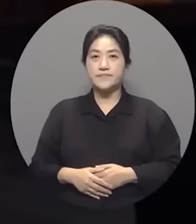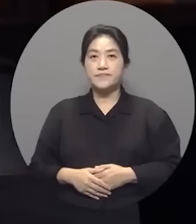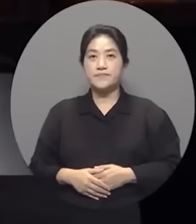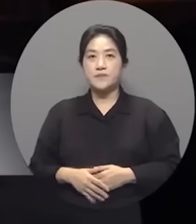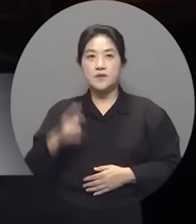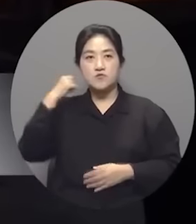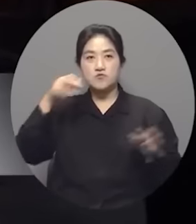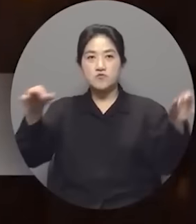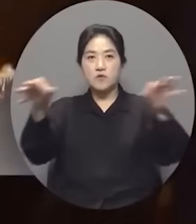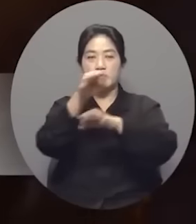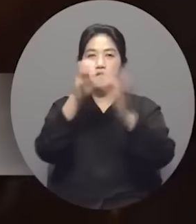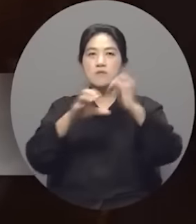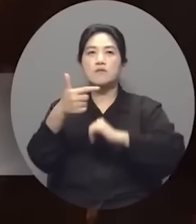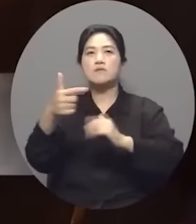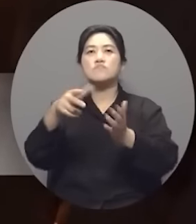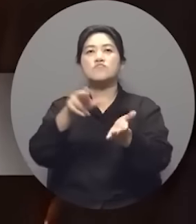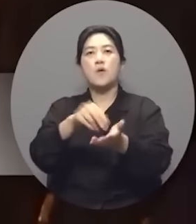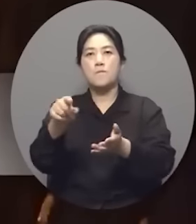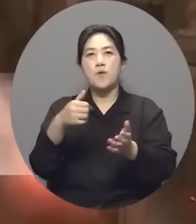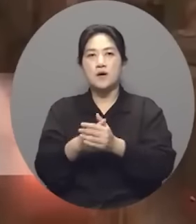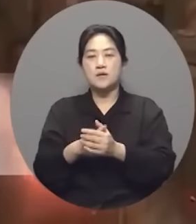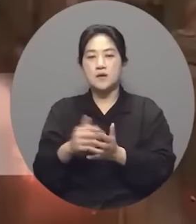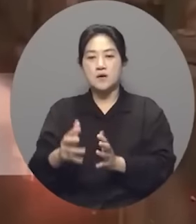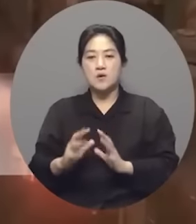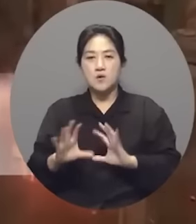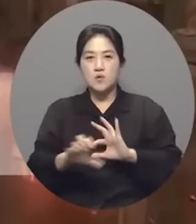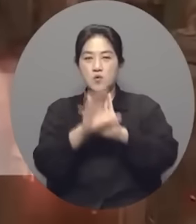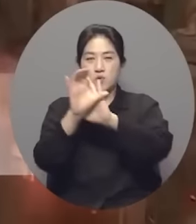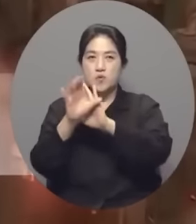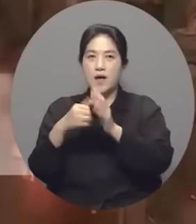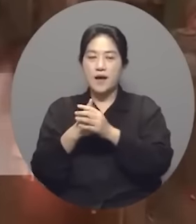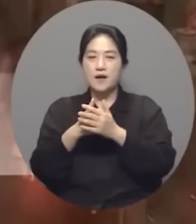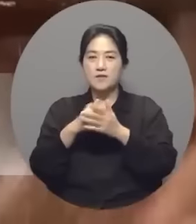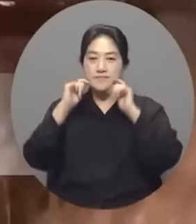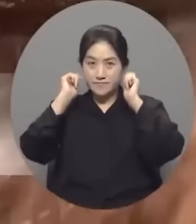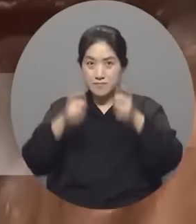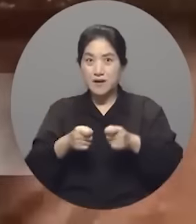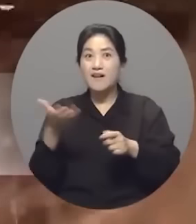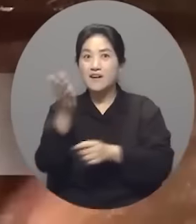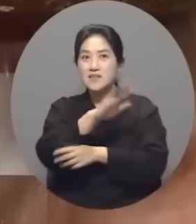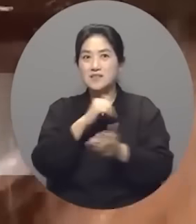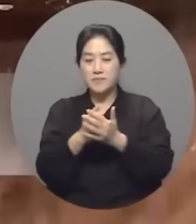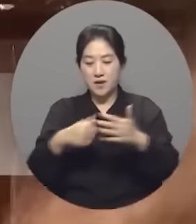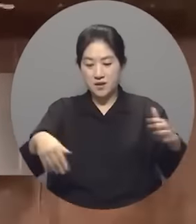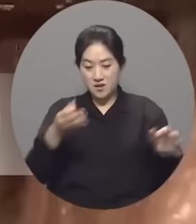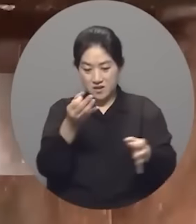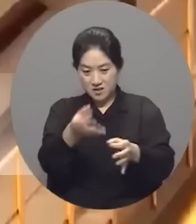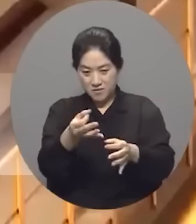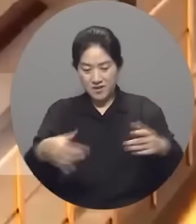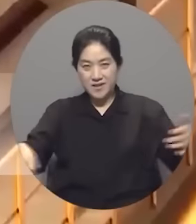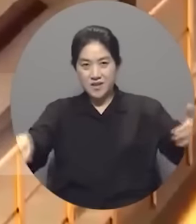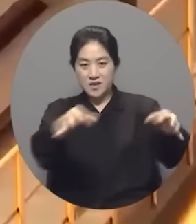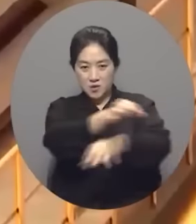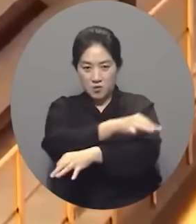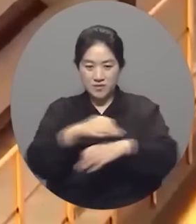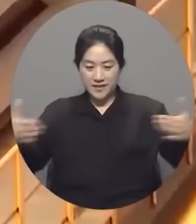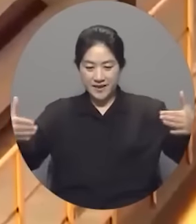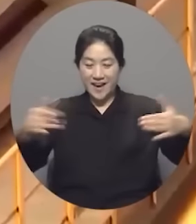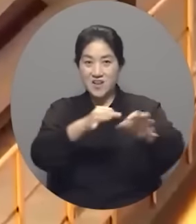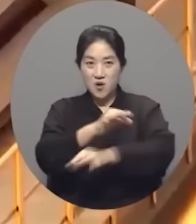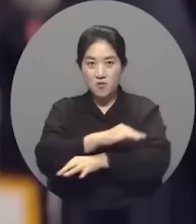중국 경제의 더 큰 문제는 위드 코로나로 전환에도 내수와 수출 모두 회복될를 안 보인다는